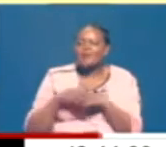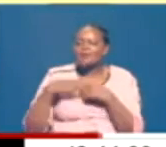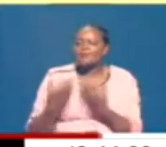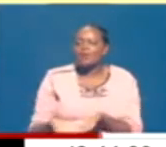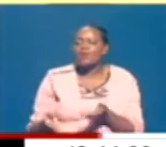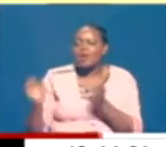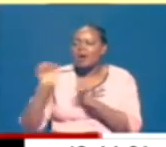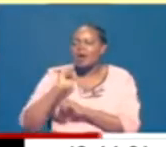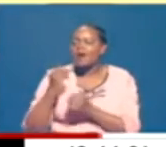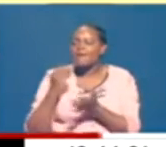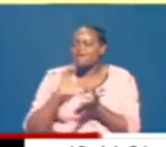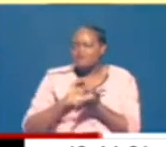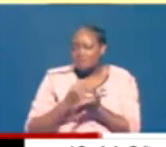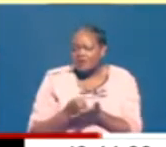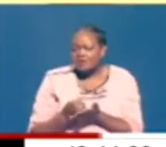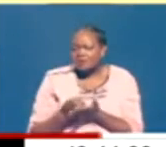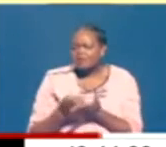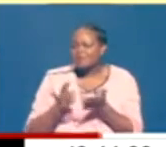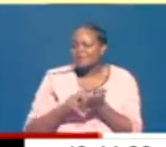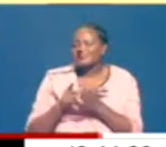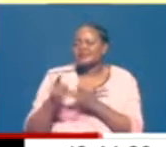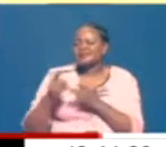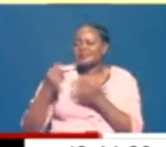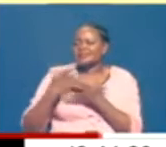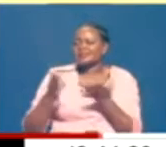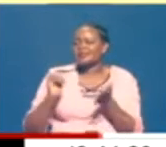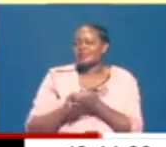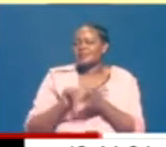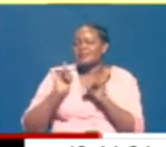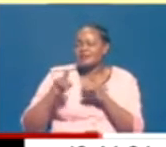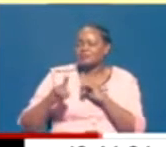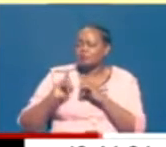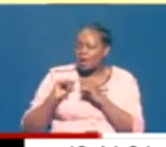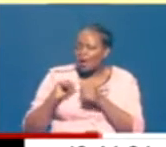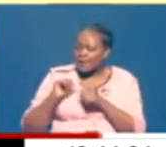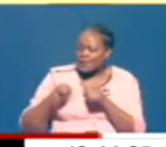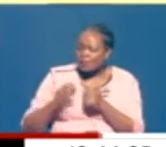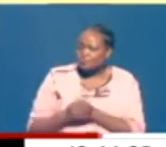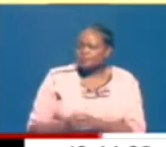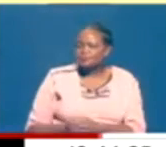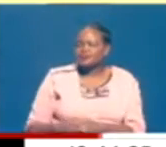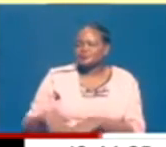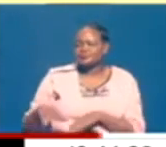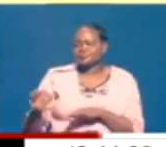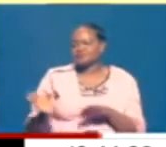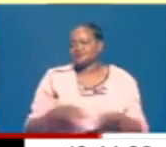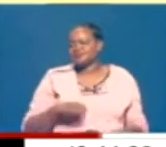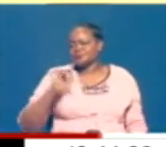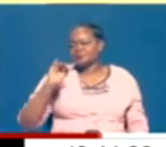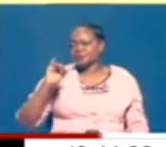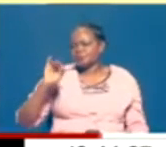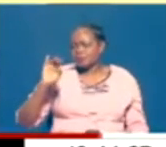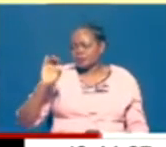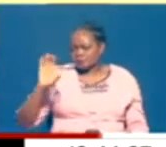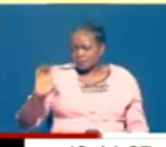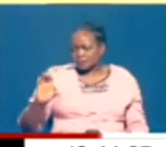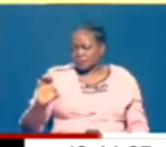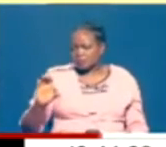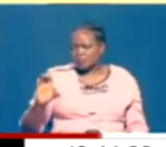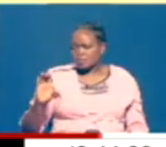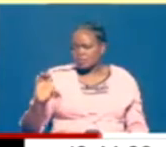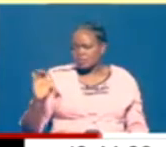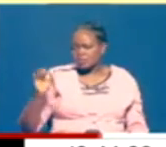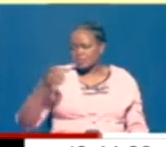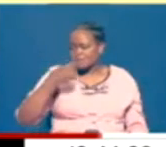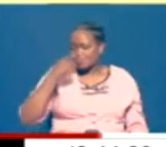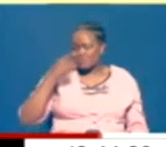ambaye ni swali lazima itakuwa ni muhimu kuhakikisha. Swala ingine ya IBC, kwa sababu kulingana na ile